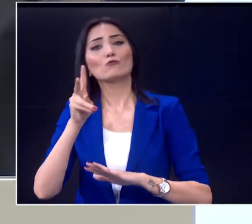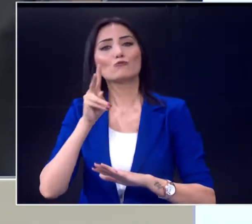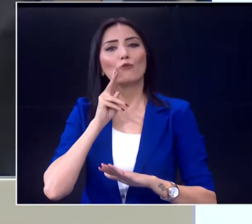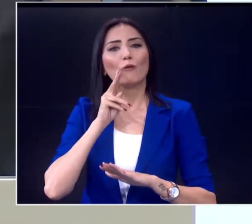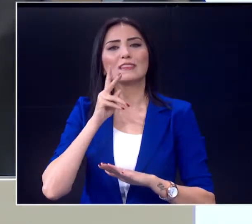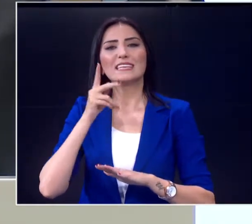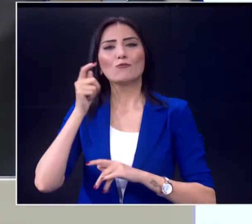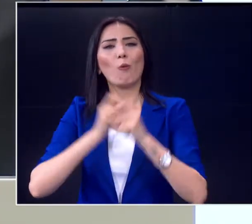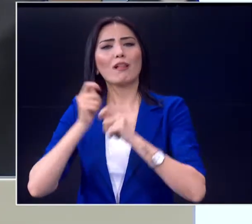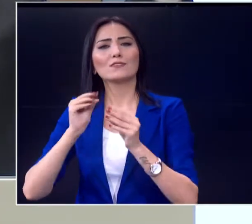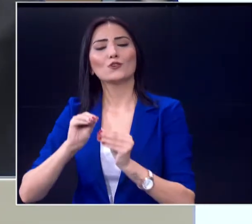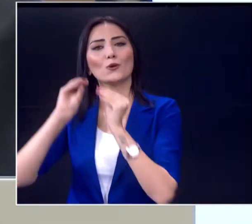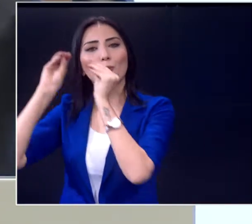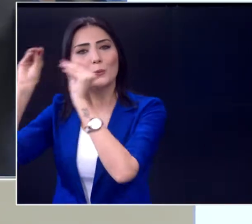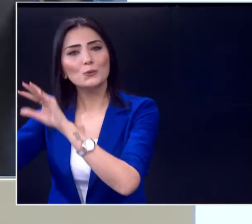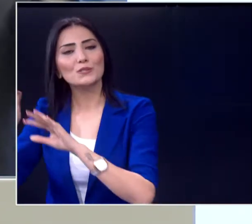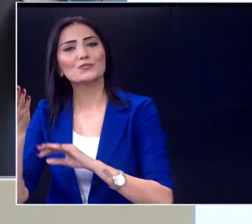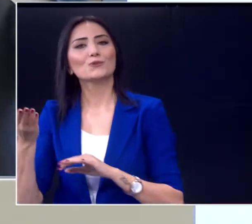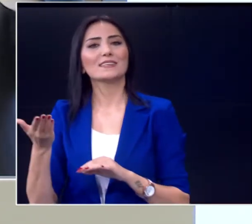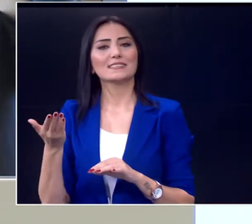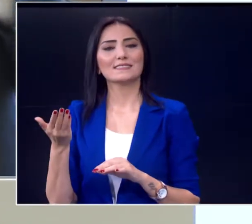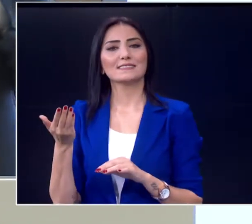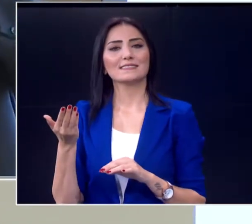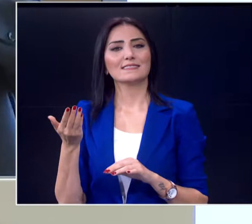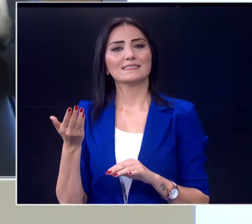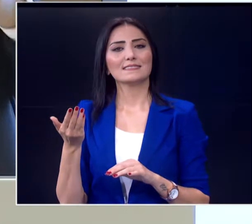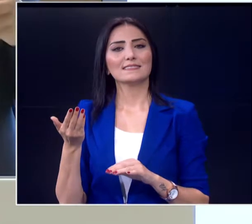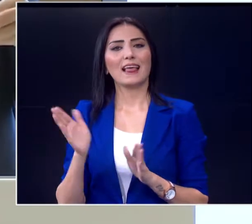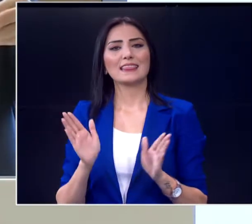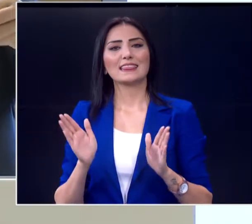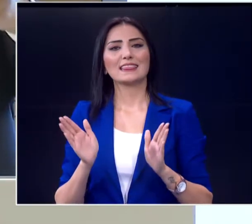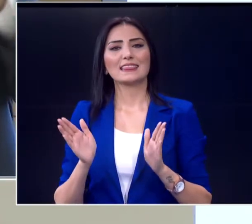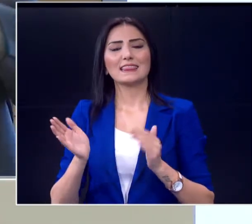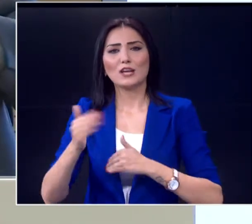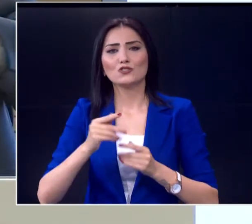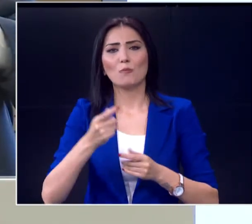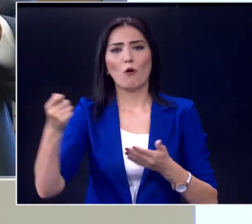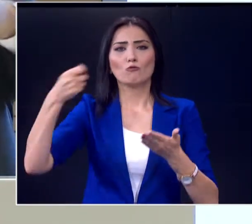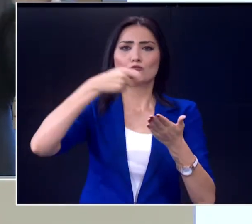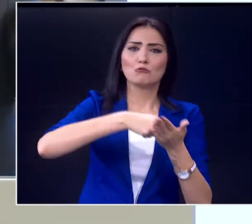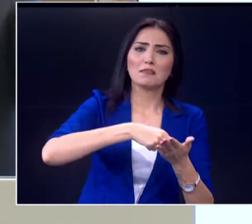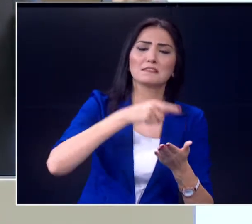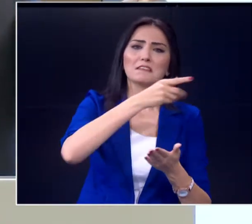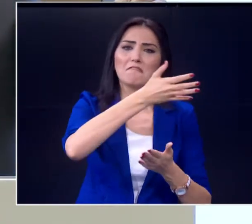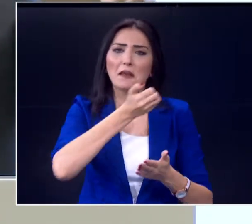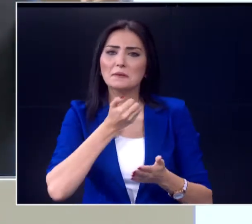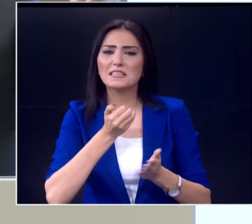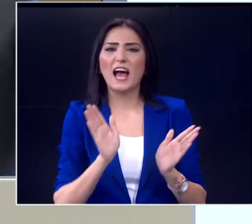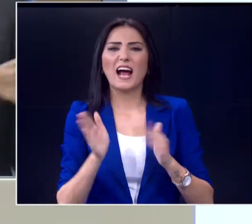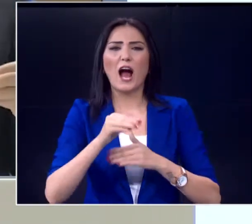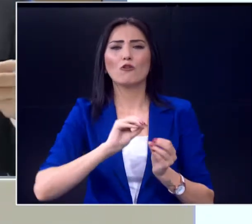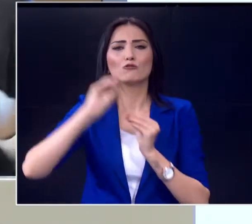kullanıcıya götürecek. Zaten yani taşıma ücretini siz de verebilirsiniz, alıcı da